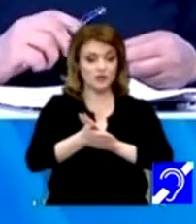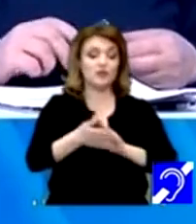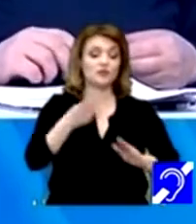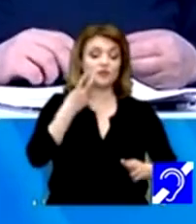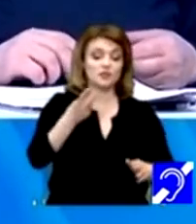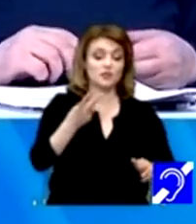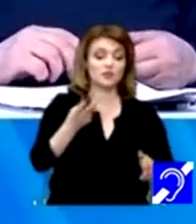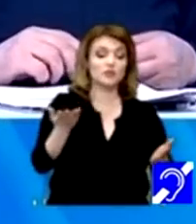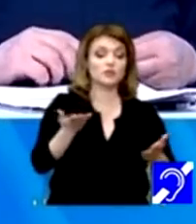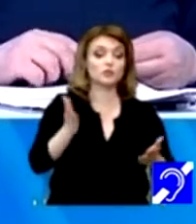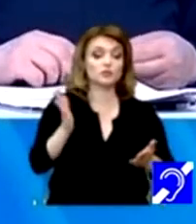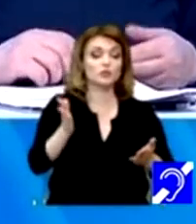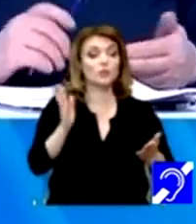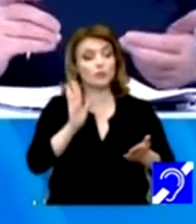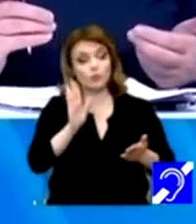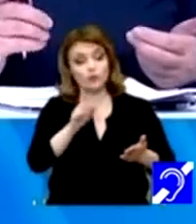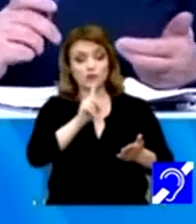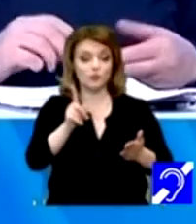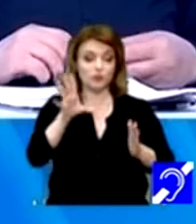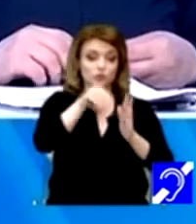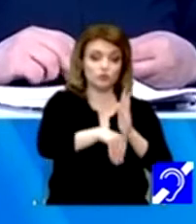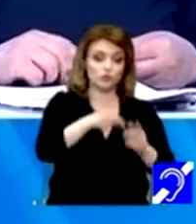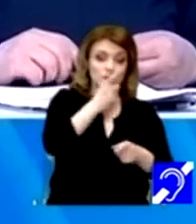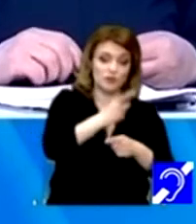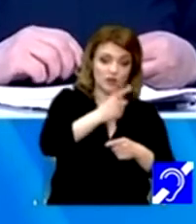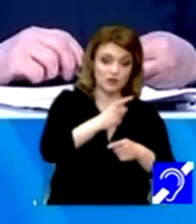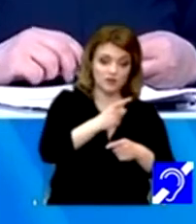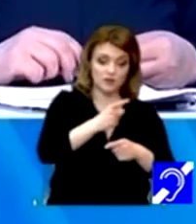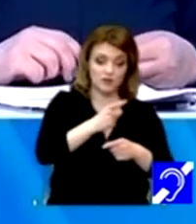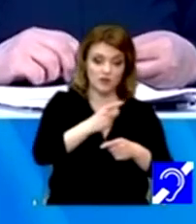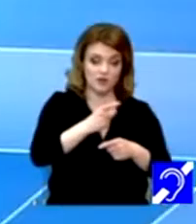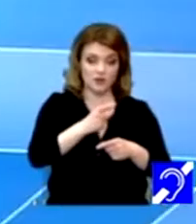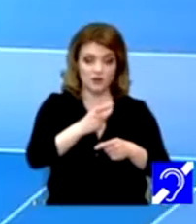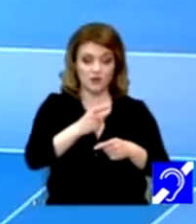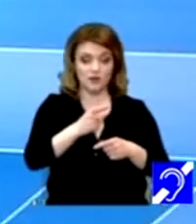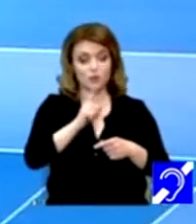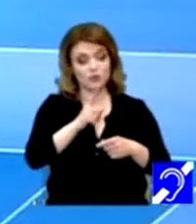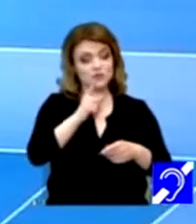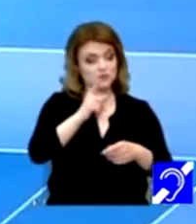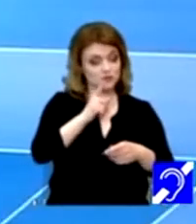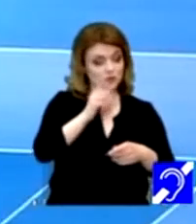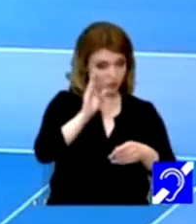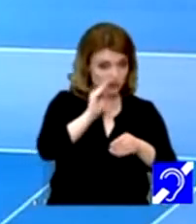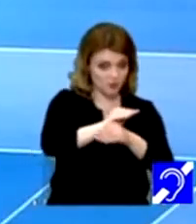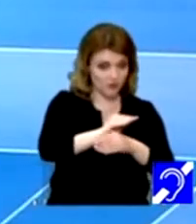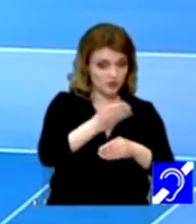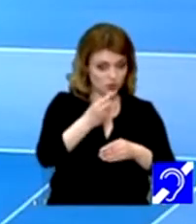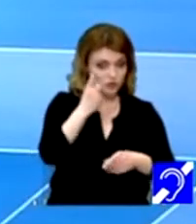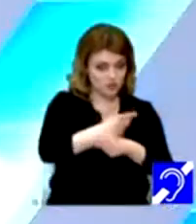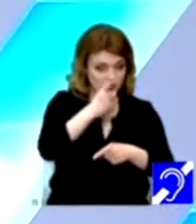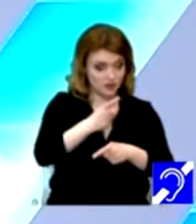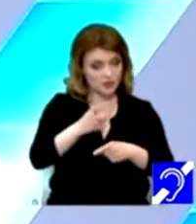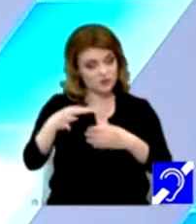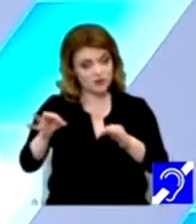ajusta anumite prevederi. Adică urmează să fie introduse alte restricții sau să fie relaxate cele ar existente? Ar putea fi restricții mai